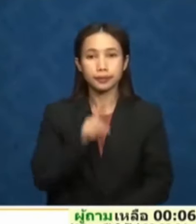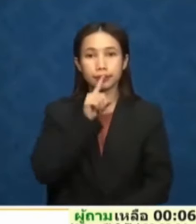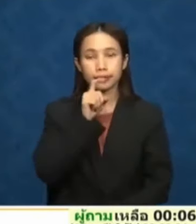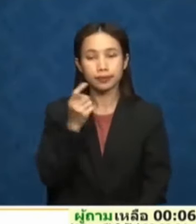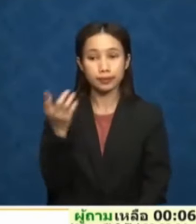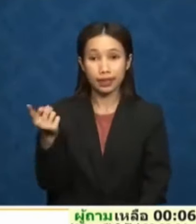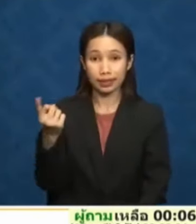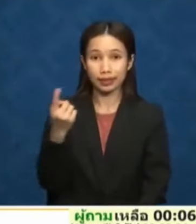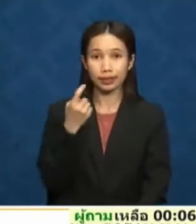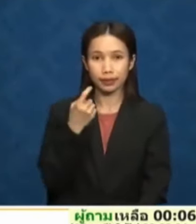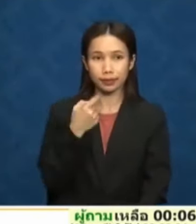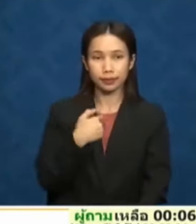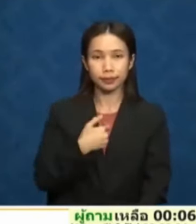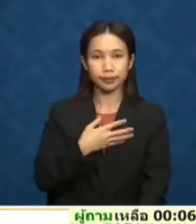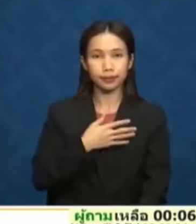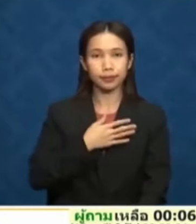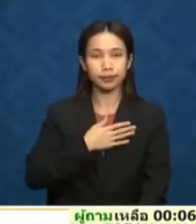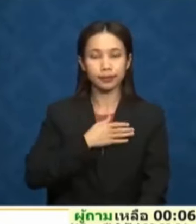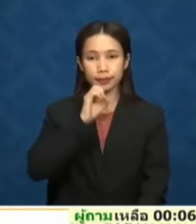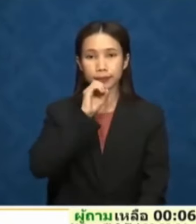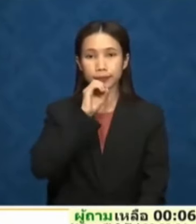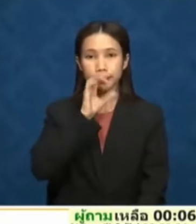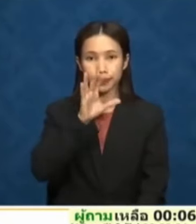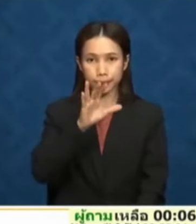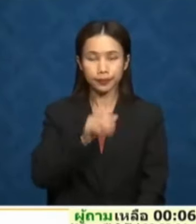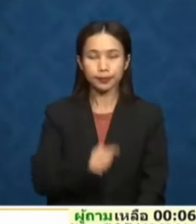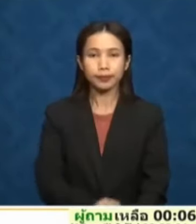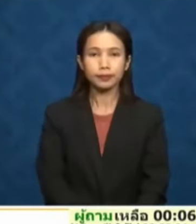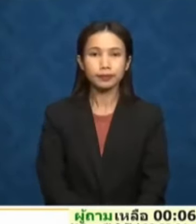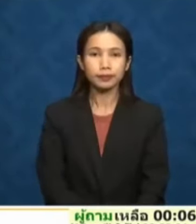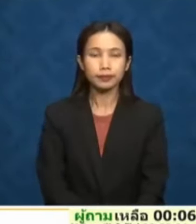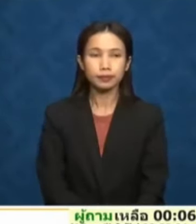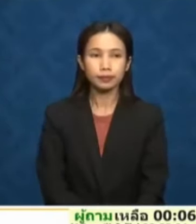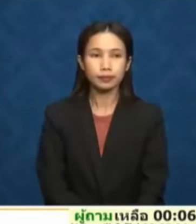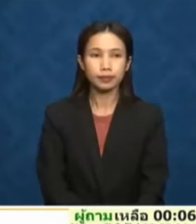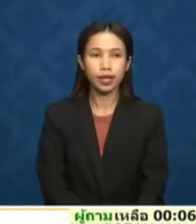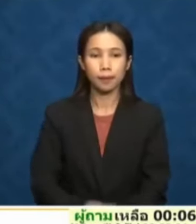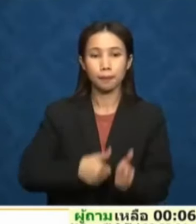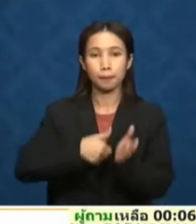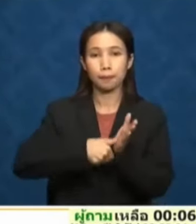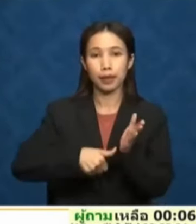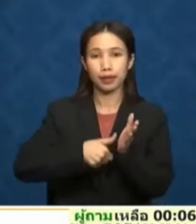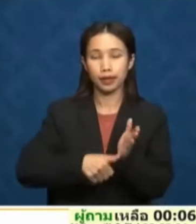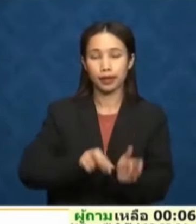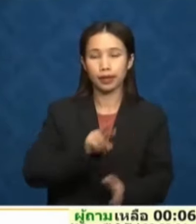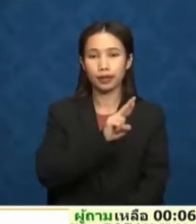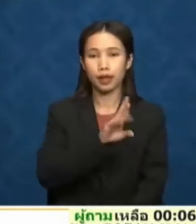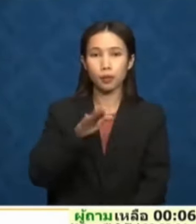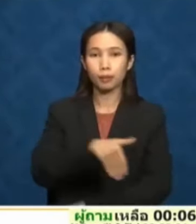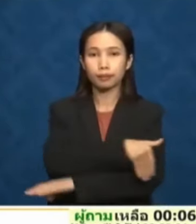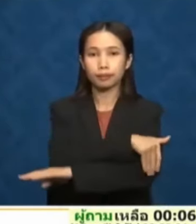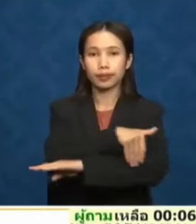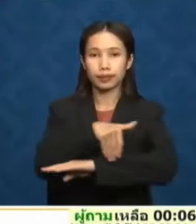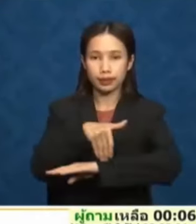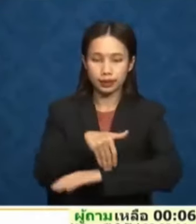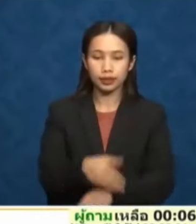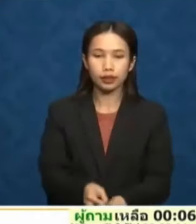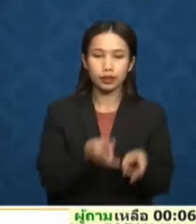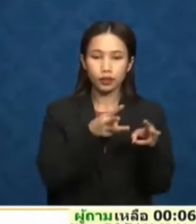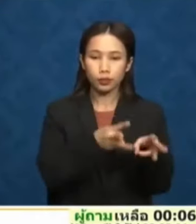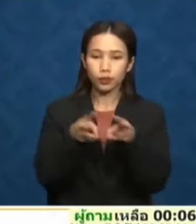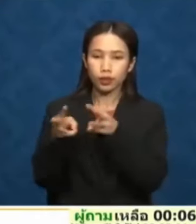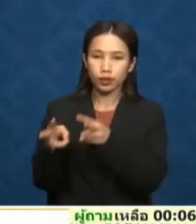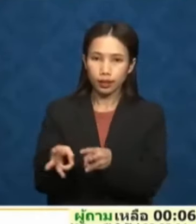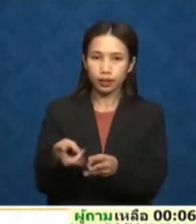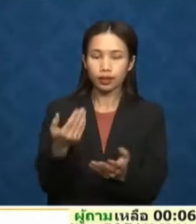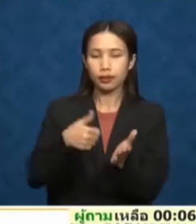เรียนเขอเรียนเอ่อผ่านท่านประธานไปยังเพื่อนสมาชิกครับมันเป็นหนี้ทางระบบบัญชีเพราะฉะนั้นกลไกการแก้หนี้เราจะไปดู